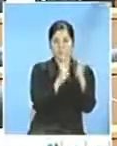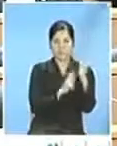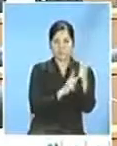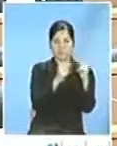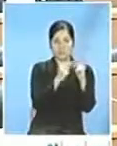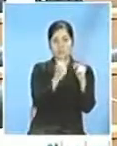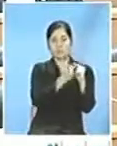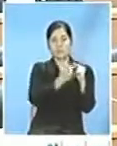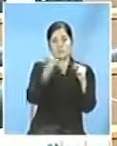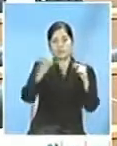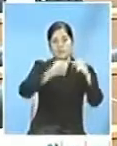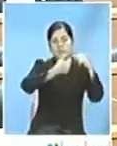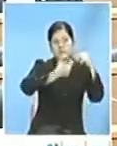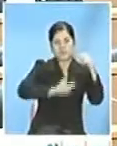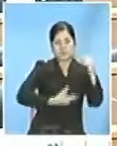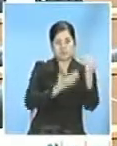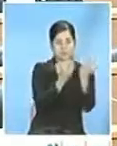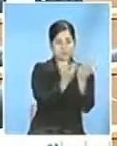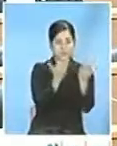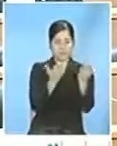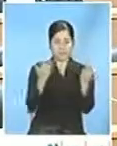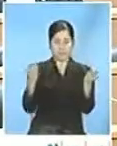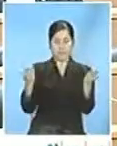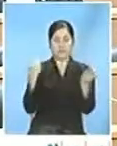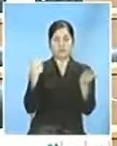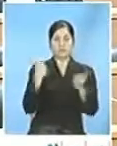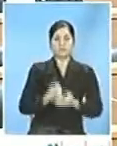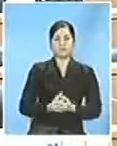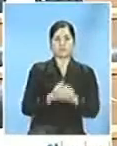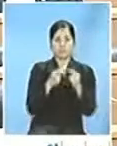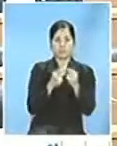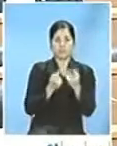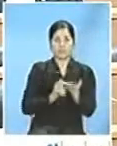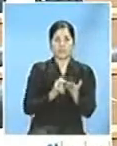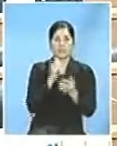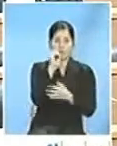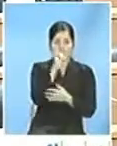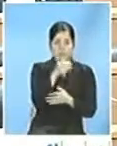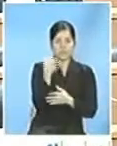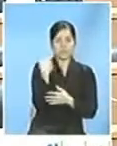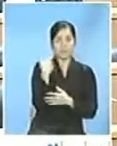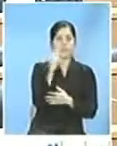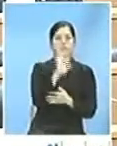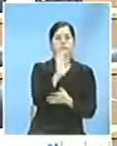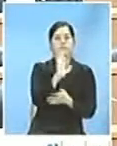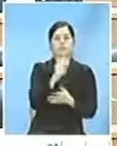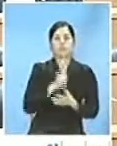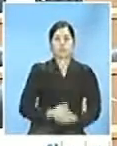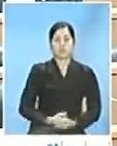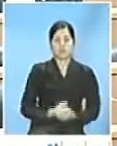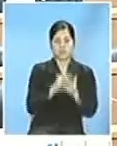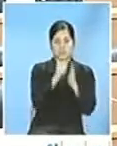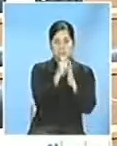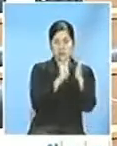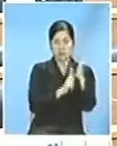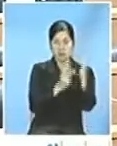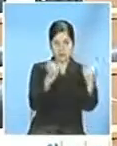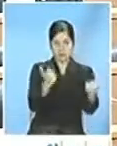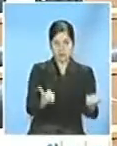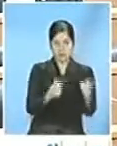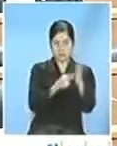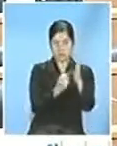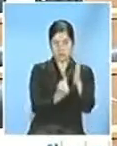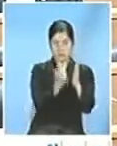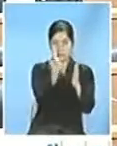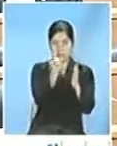บับที่เพื่อนสมาชิกได้อ้างอิงครั้งแล้วครั้งเล่านี่ไม่ใช่ครั้งแรก